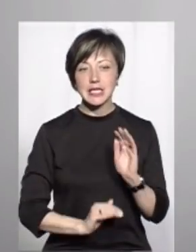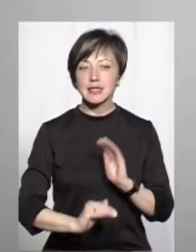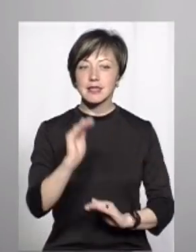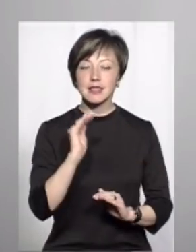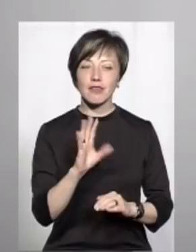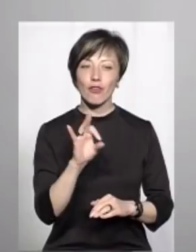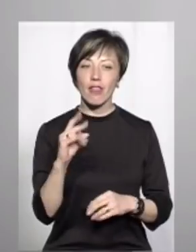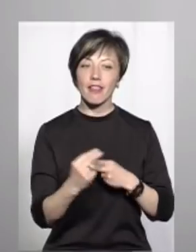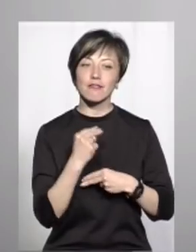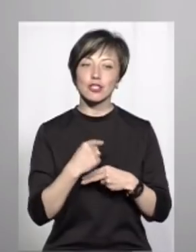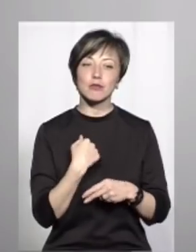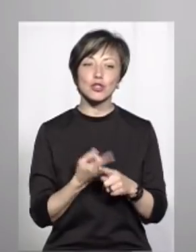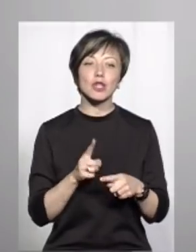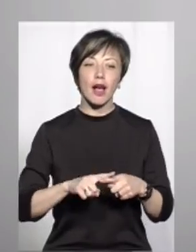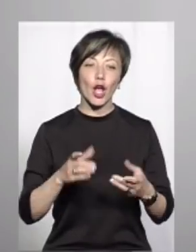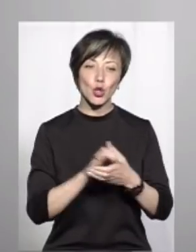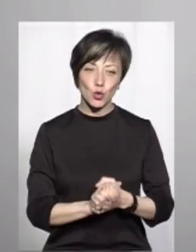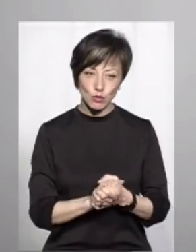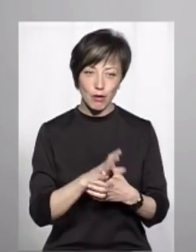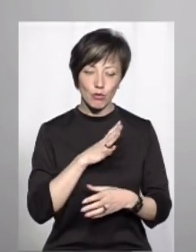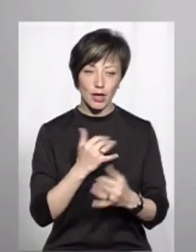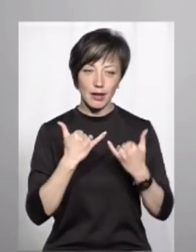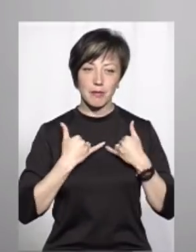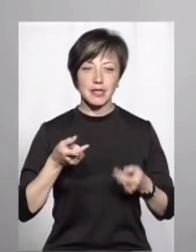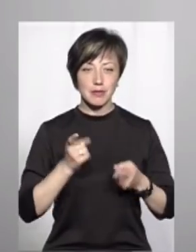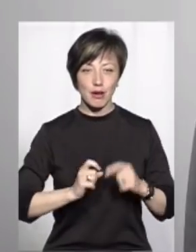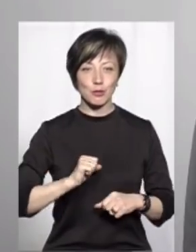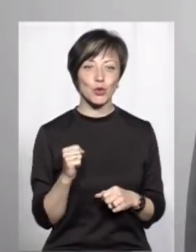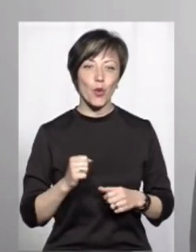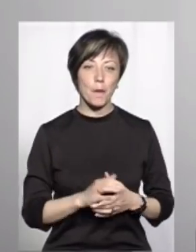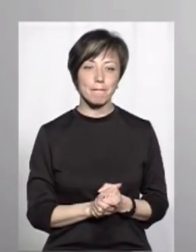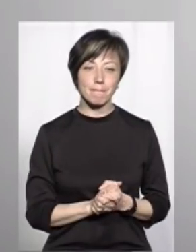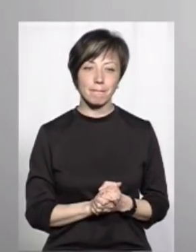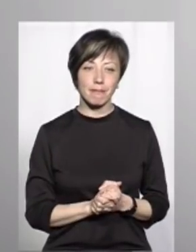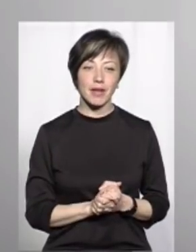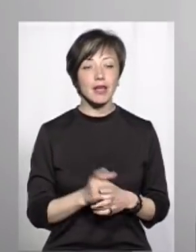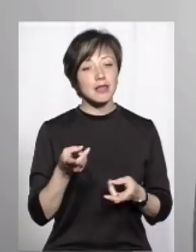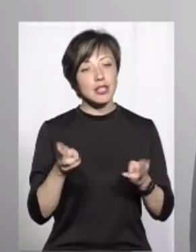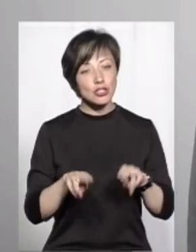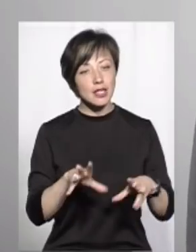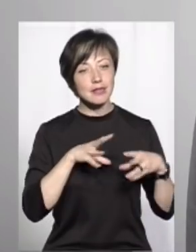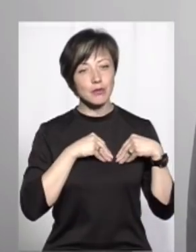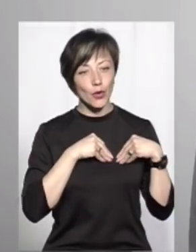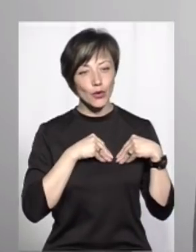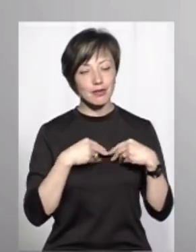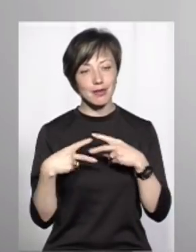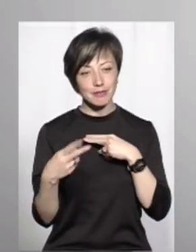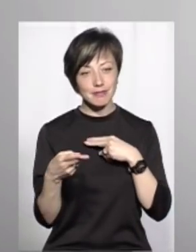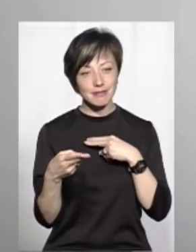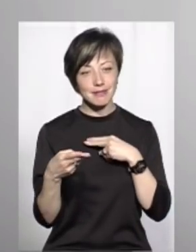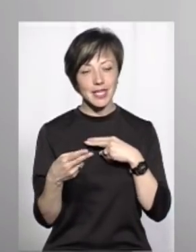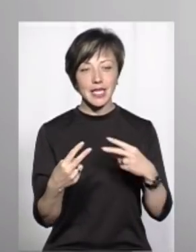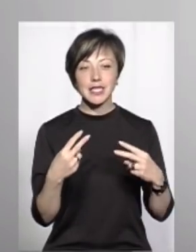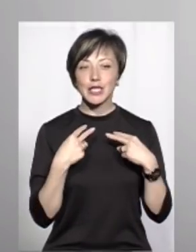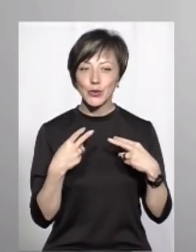дитинства вона навчила мене, що таке дружба, адже була для мене справжнім другом. Щоб залишатися зі мною на одній хвилі, вона